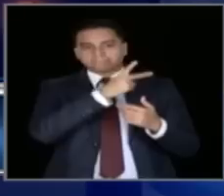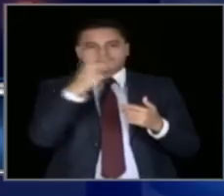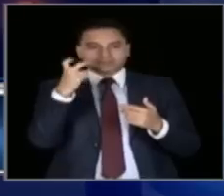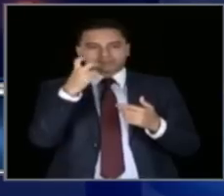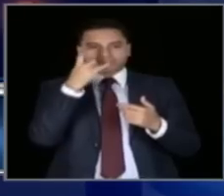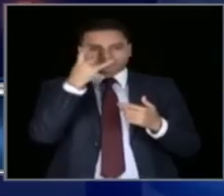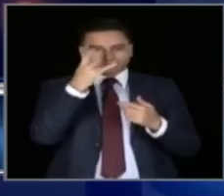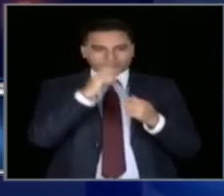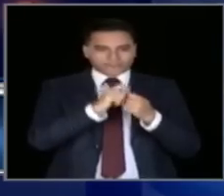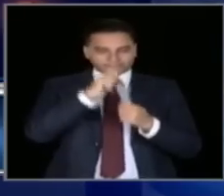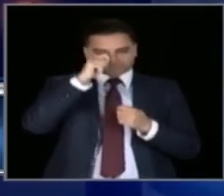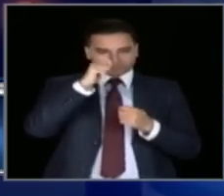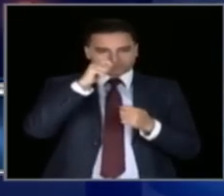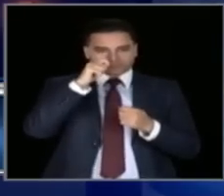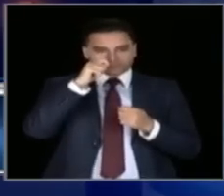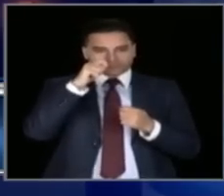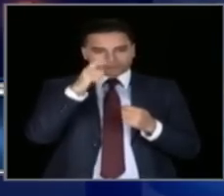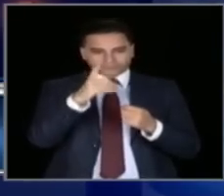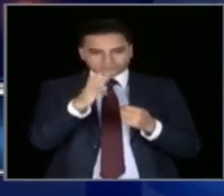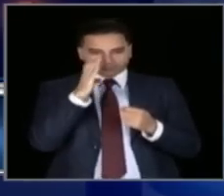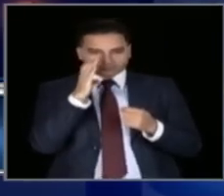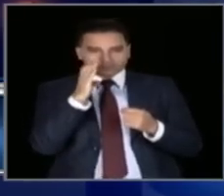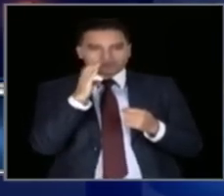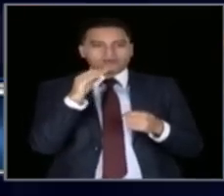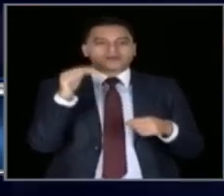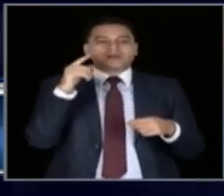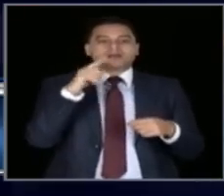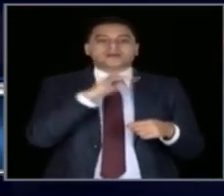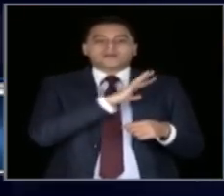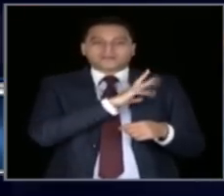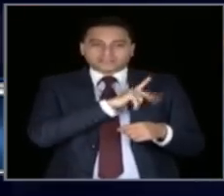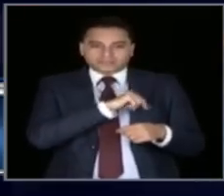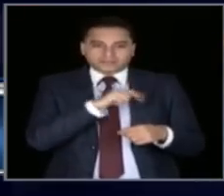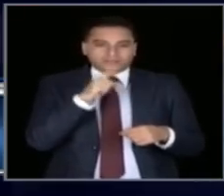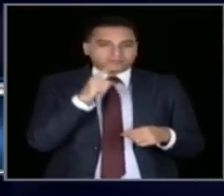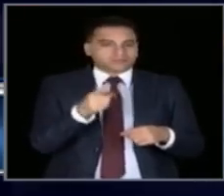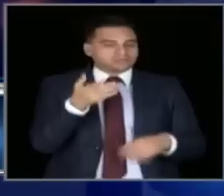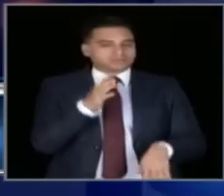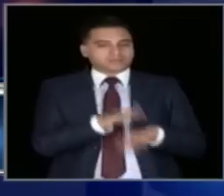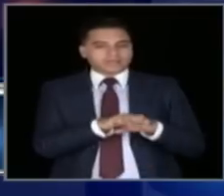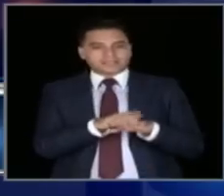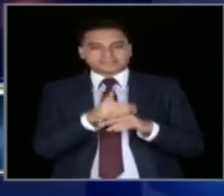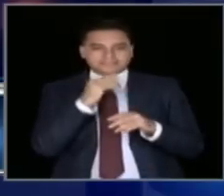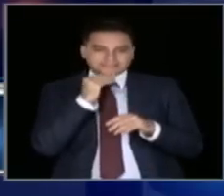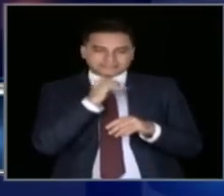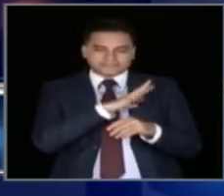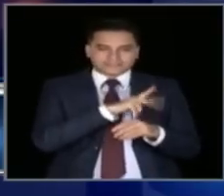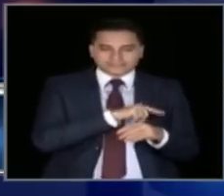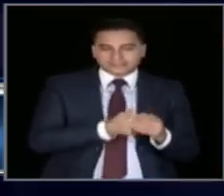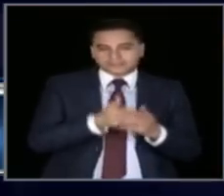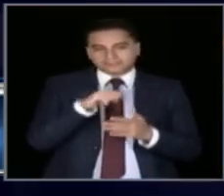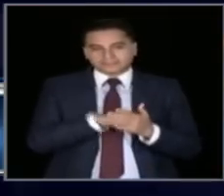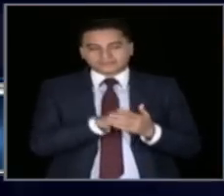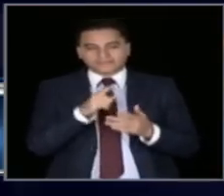1210 متر. إجابتك؟ فلسطين. فلسطين على استحياء. جدا.